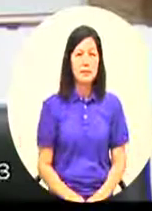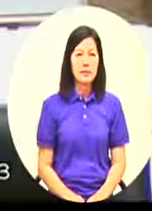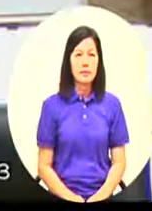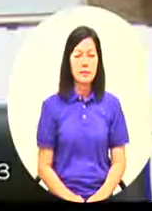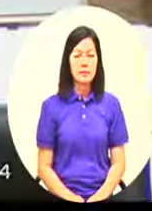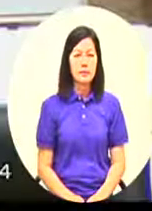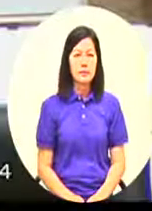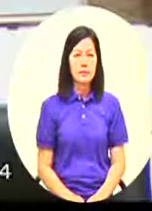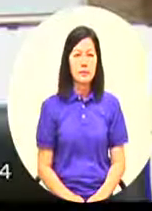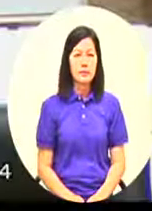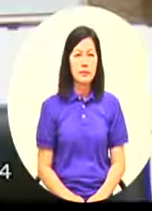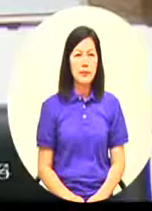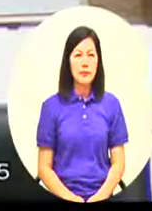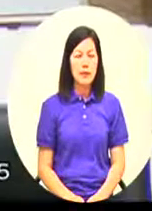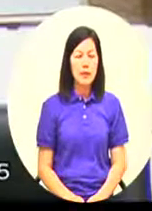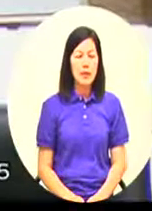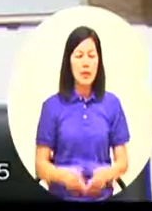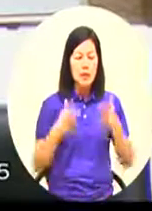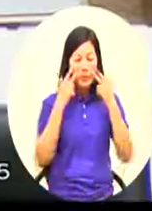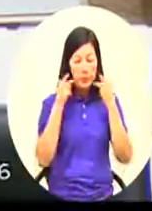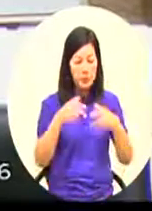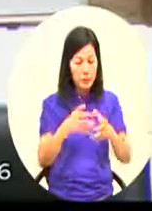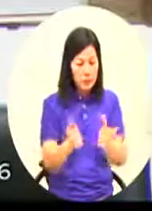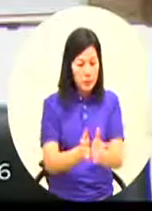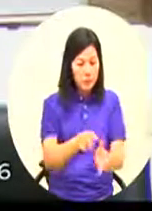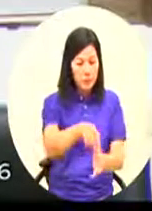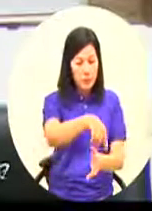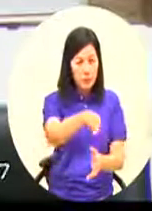所以我们部落建设的需求